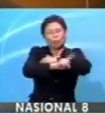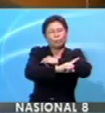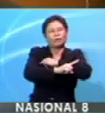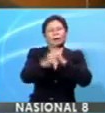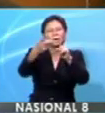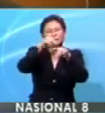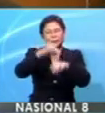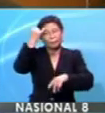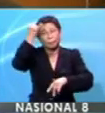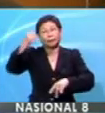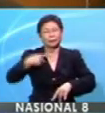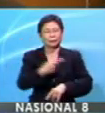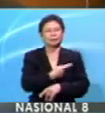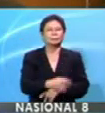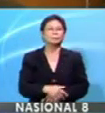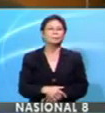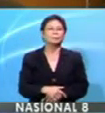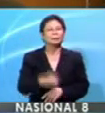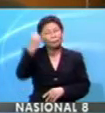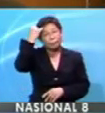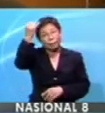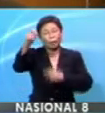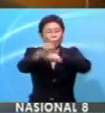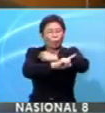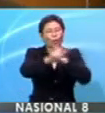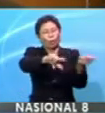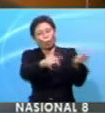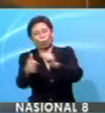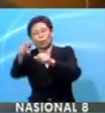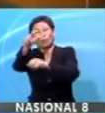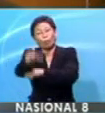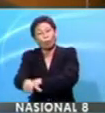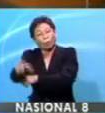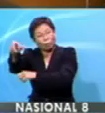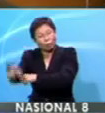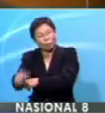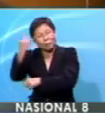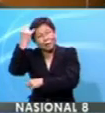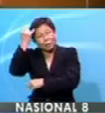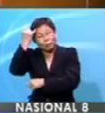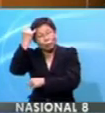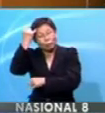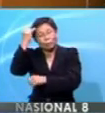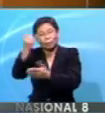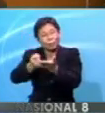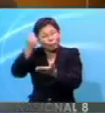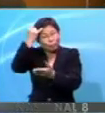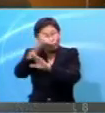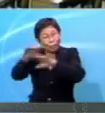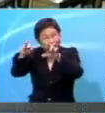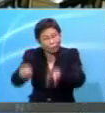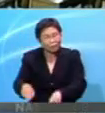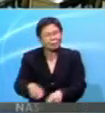pandangan kita yang itu di diberi hukuman oleh orang-orang yang berilmu mengenainya bukan rakyat